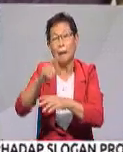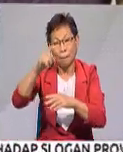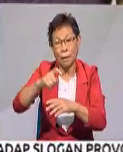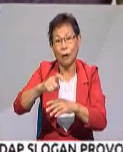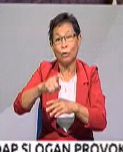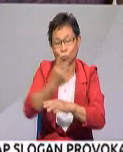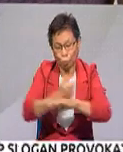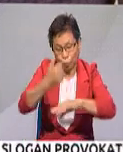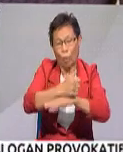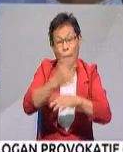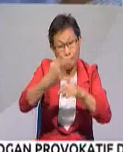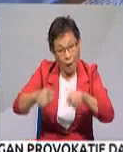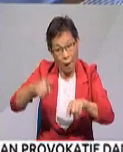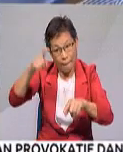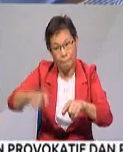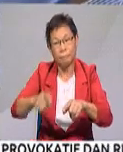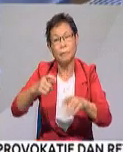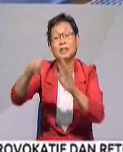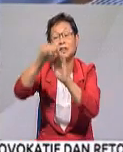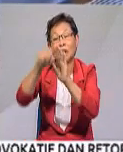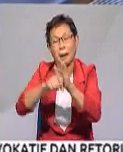diperbaiki.